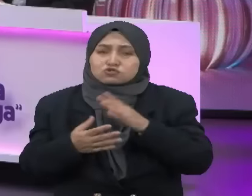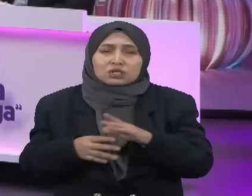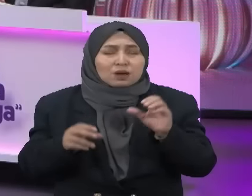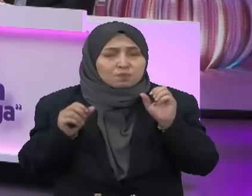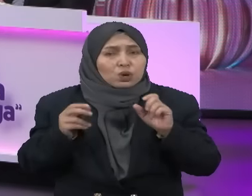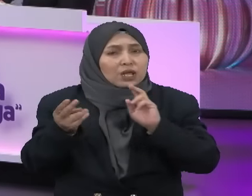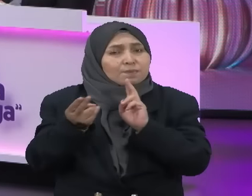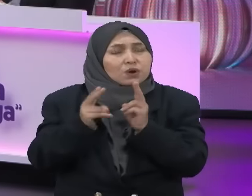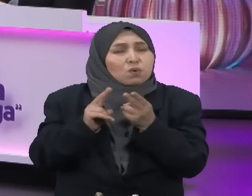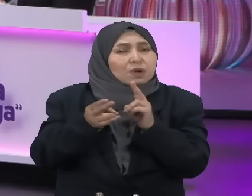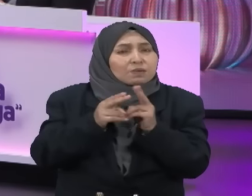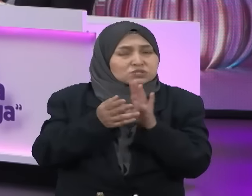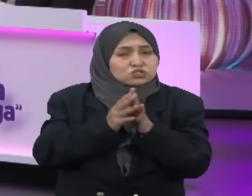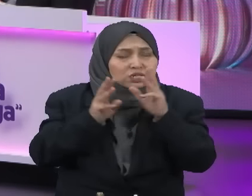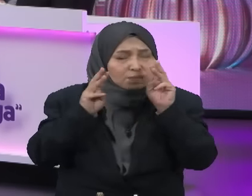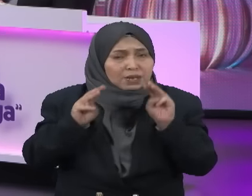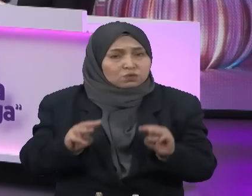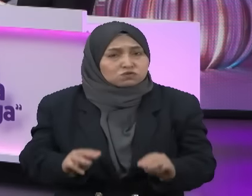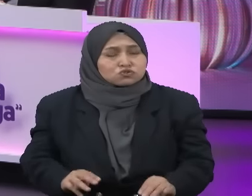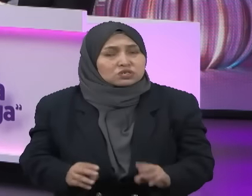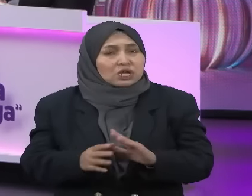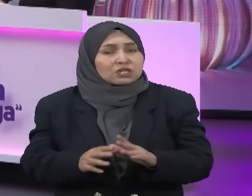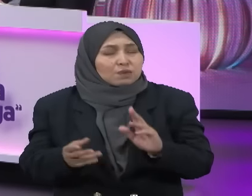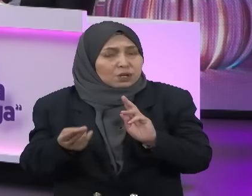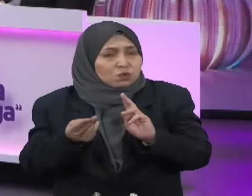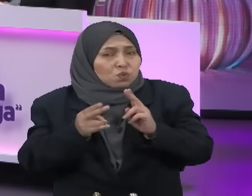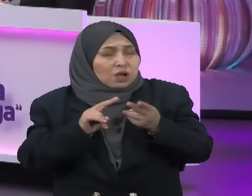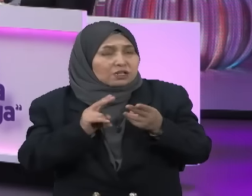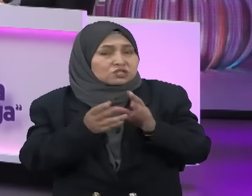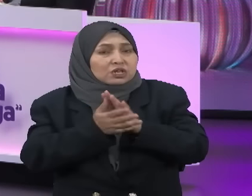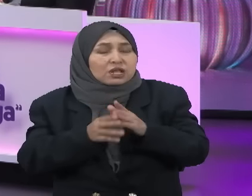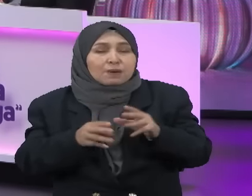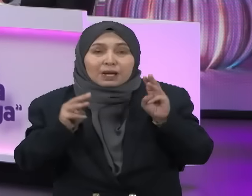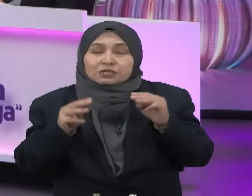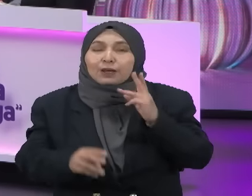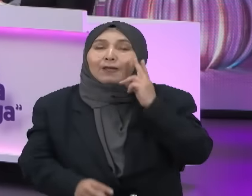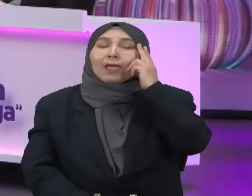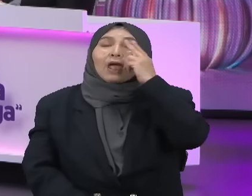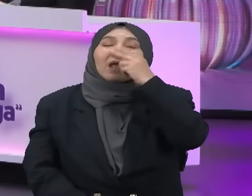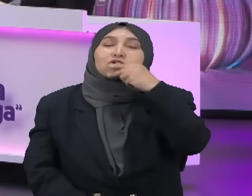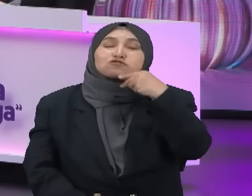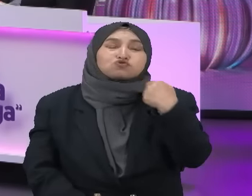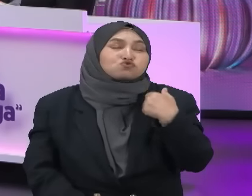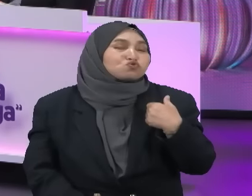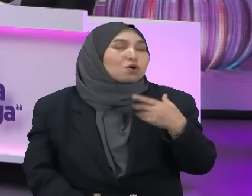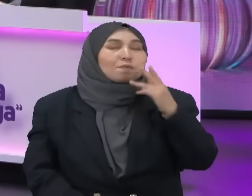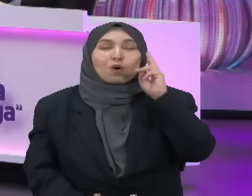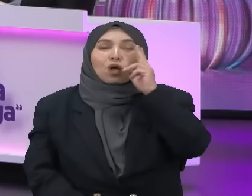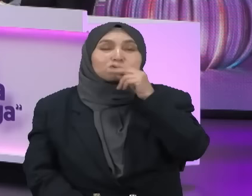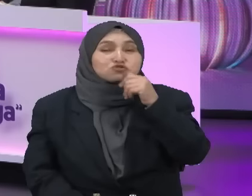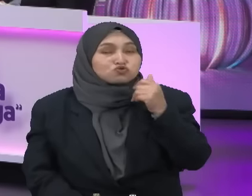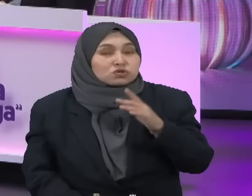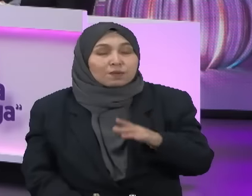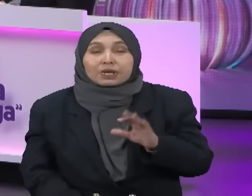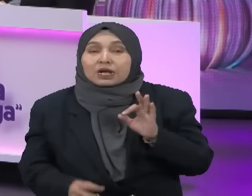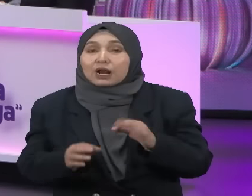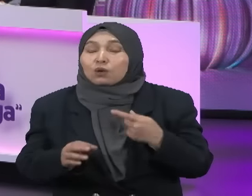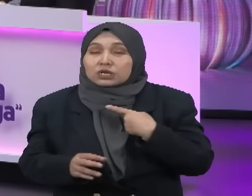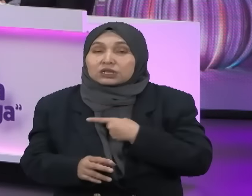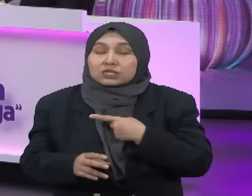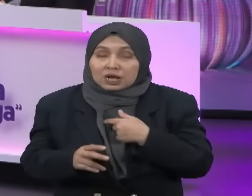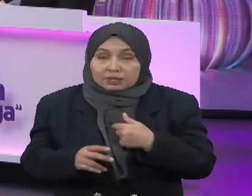boleh berupa menjadi manusia. Jadi mereka berupa menjadi manusia yang handsome, tuan-tuan, yang kacak. Tuan-tuan, kalaulah kita